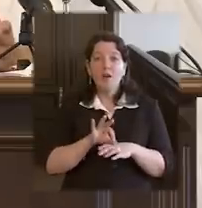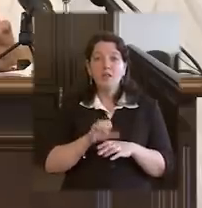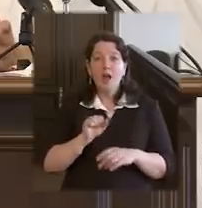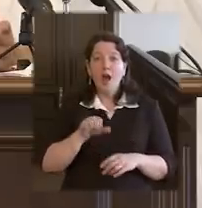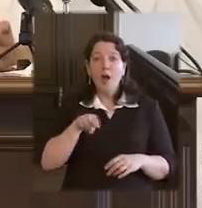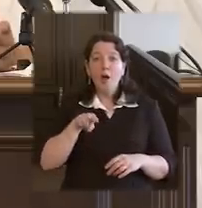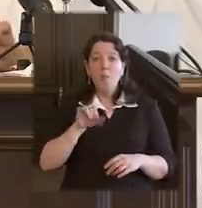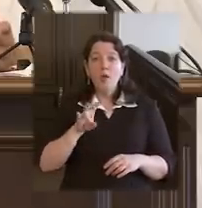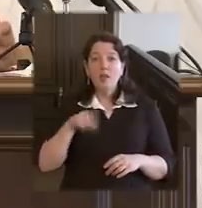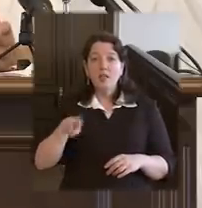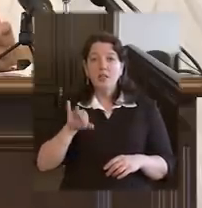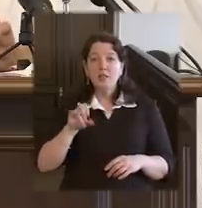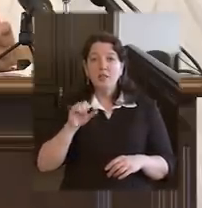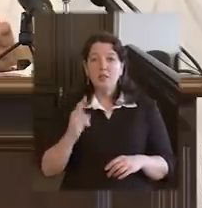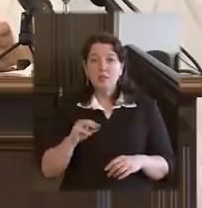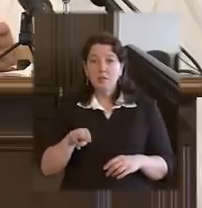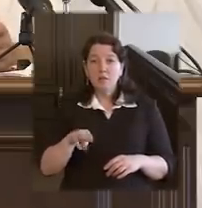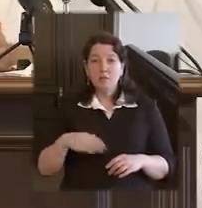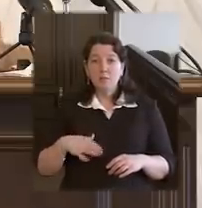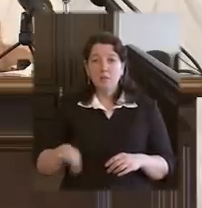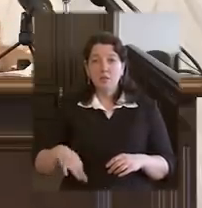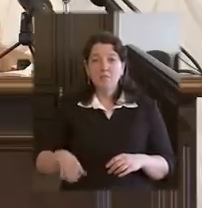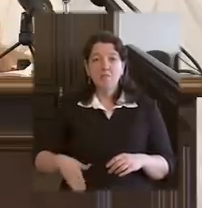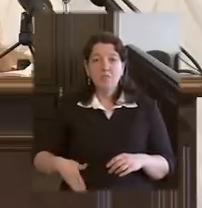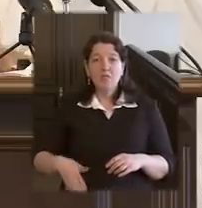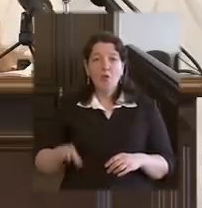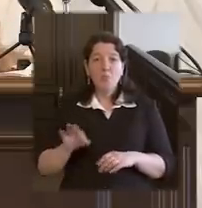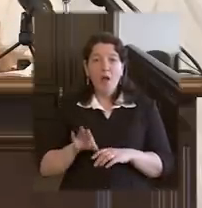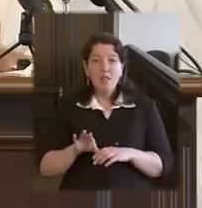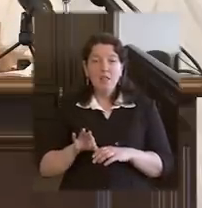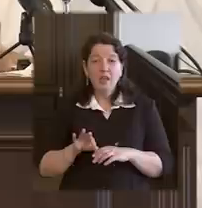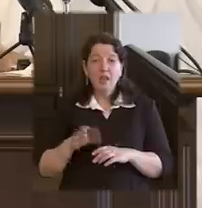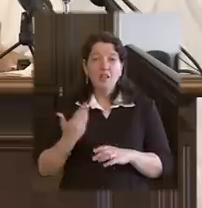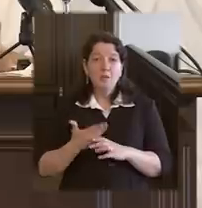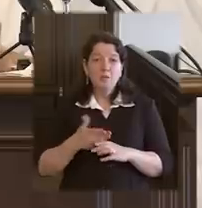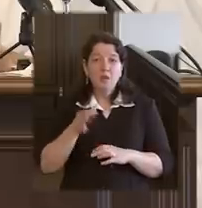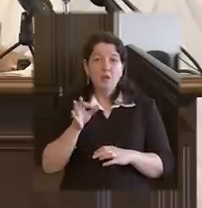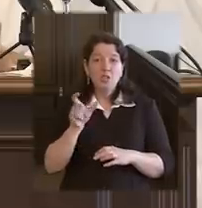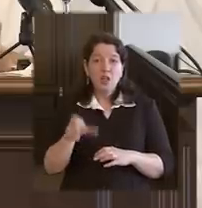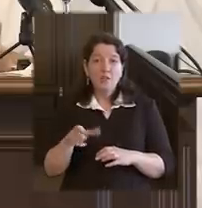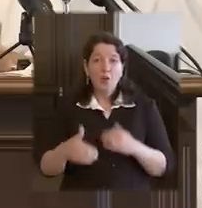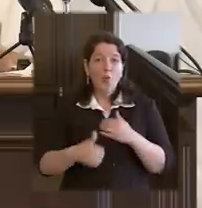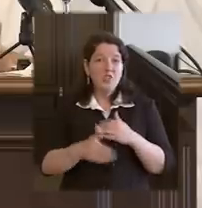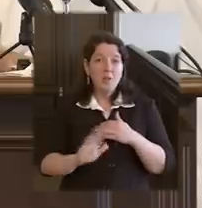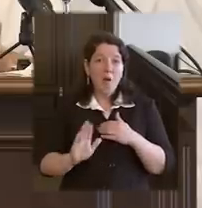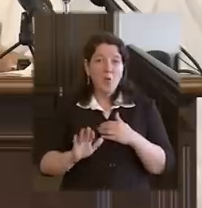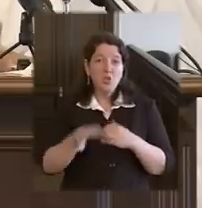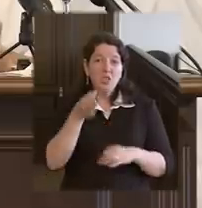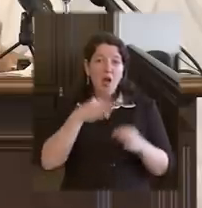Как возлюбить его? Ну, конечно, операцию надо делать, а не болеутоляющие таблеточки